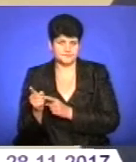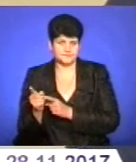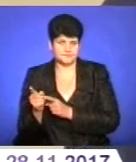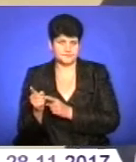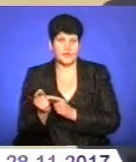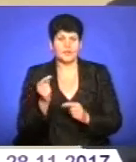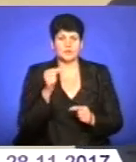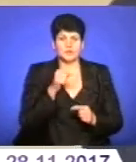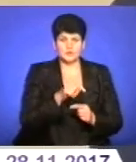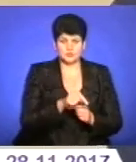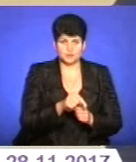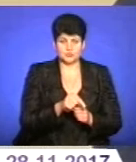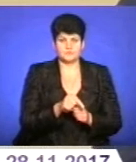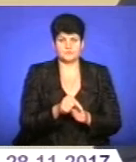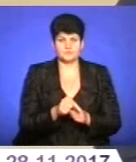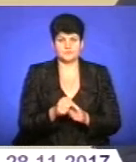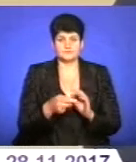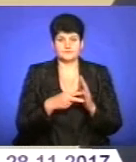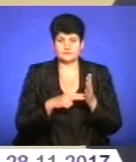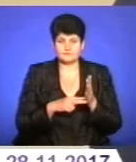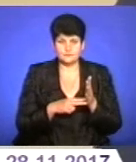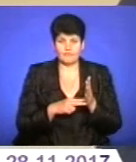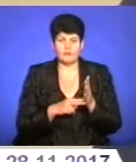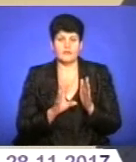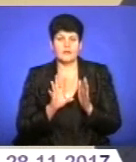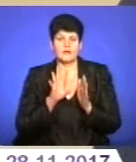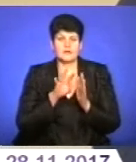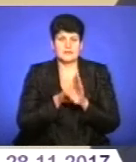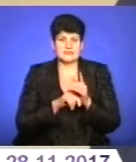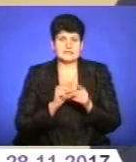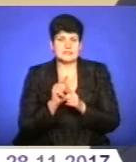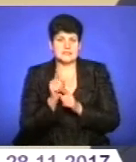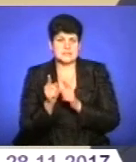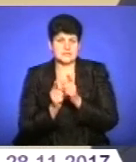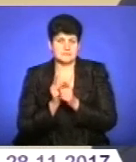ту стратегію, яка була прийнята, внести корективи